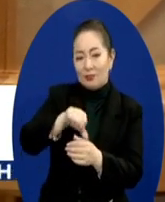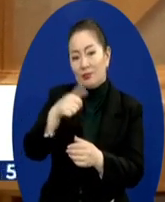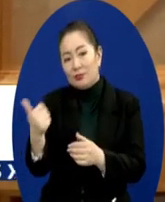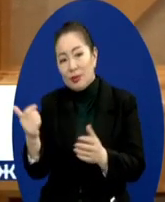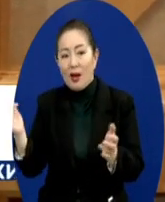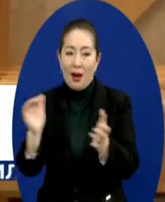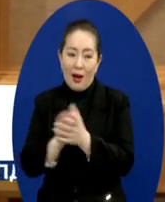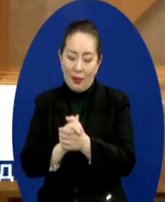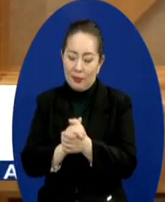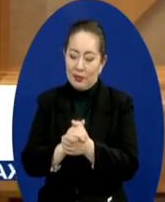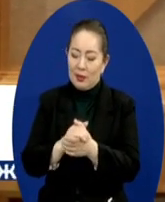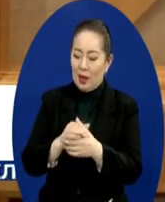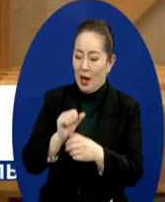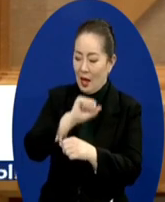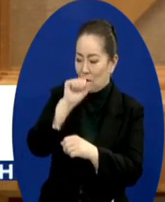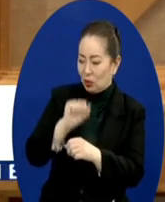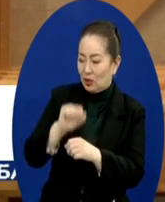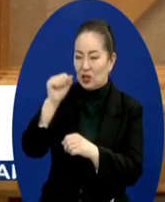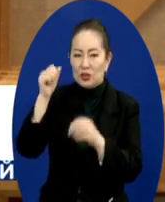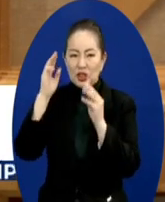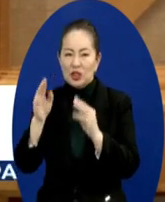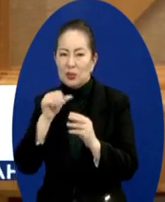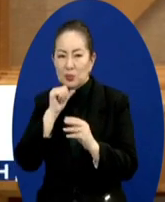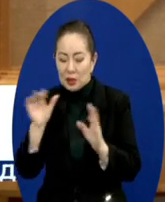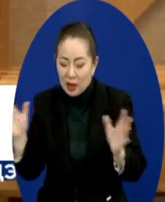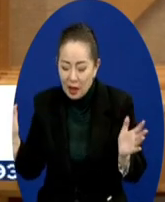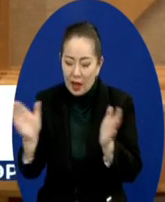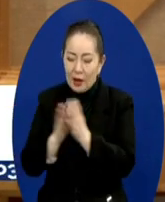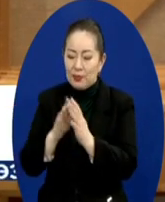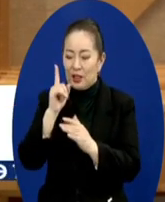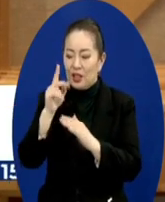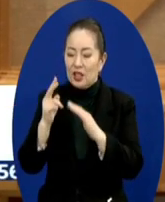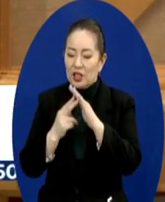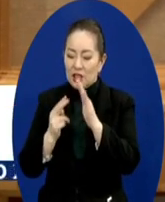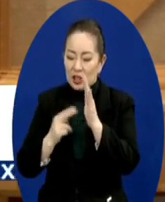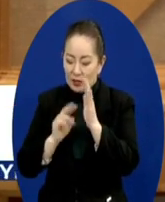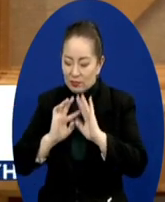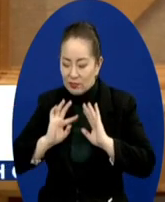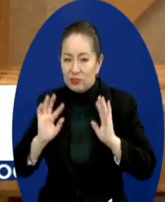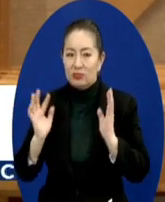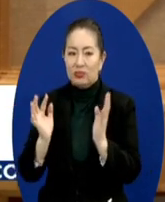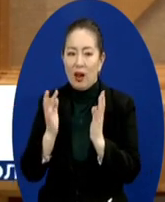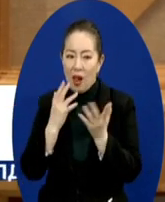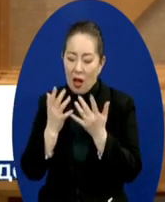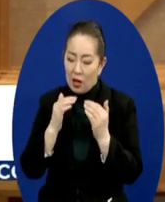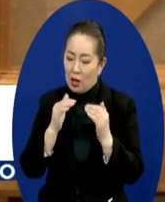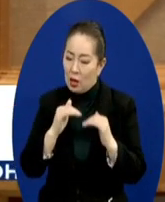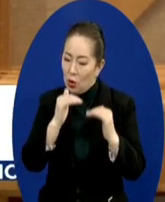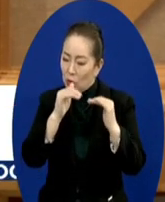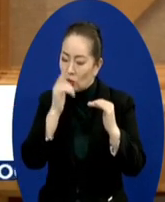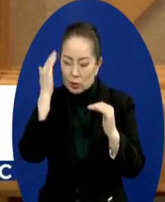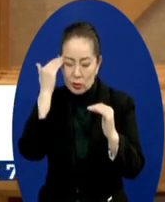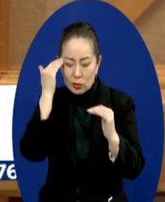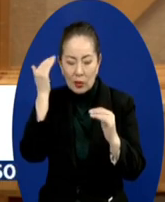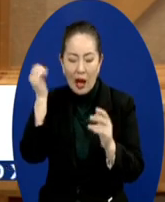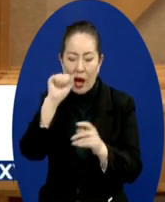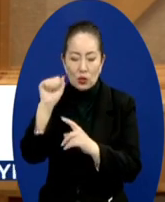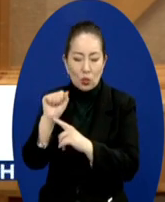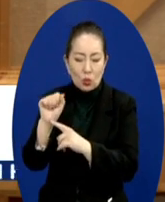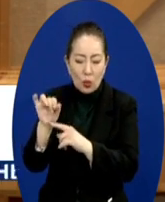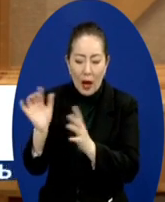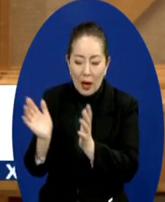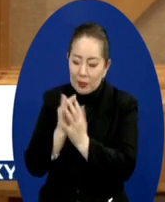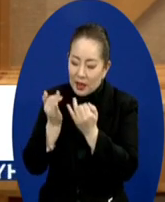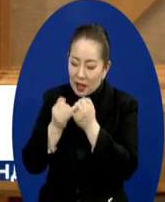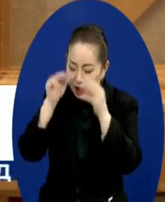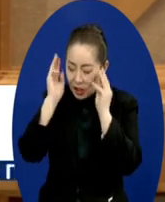бие биендээ асуудлуудаа шийдэх маягаар биш харин нэг ширээний ард энэ салбарыг хөгжүүлэхэд тулгарч байгаа бодит асуудлыг хамт